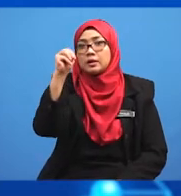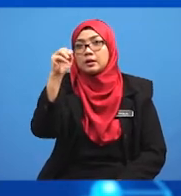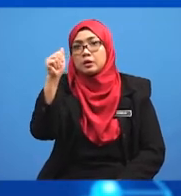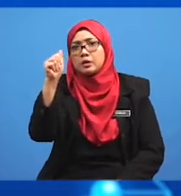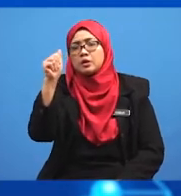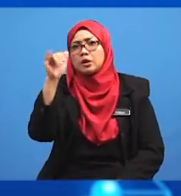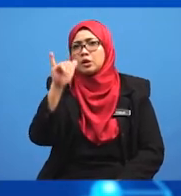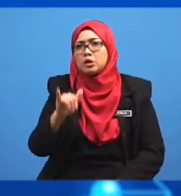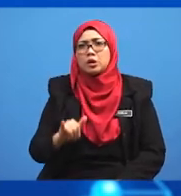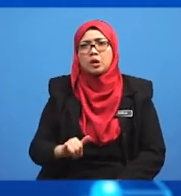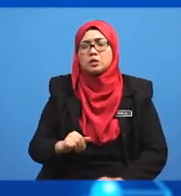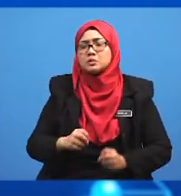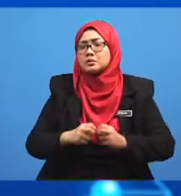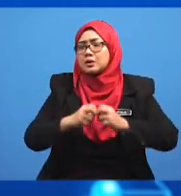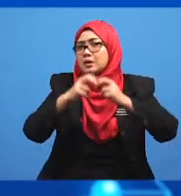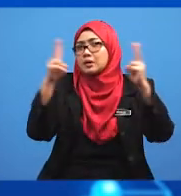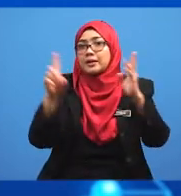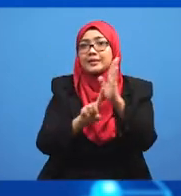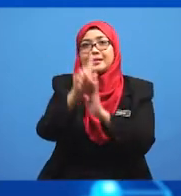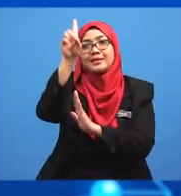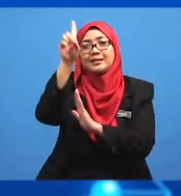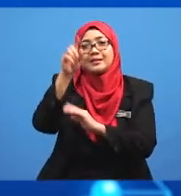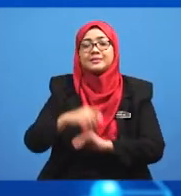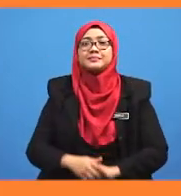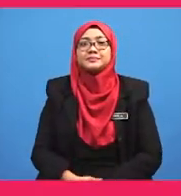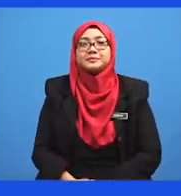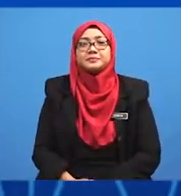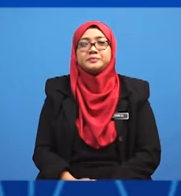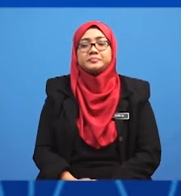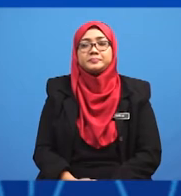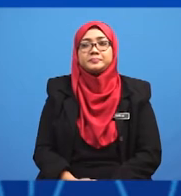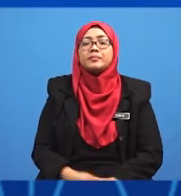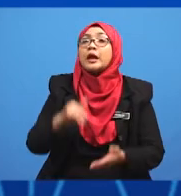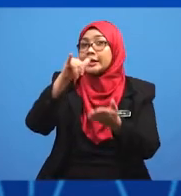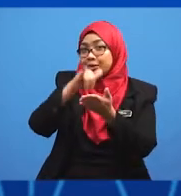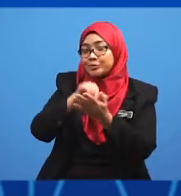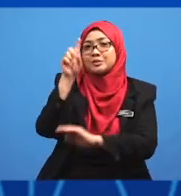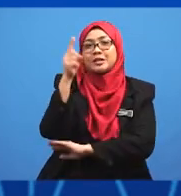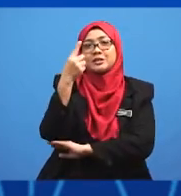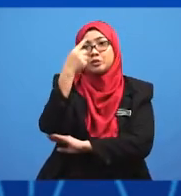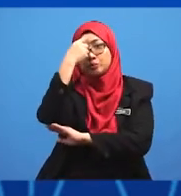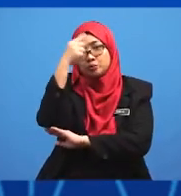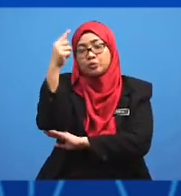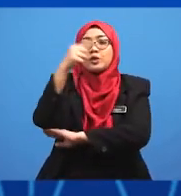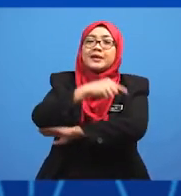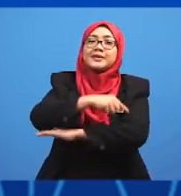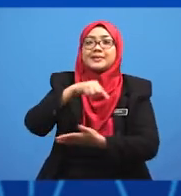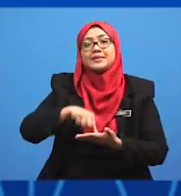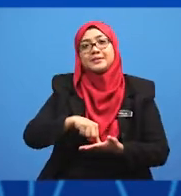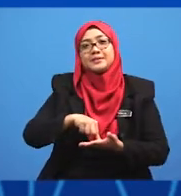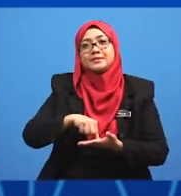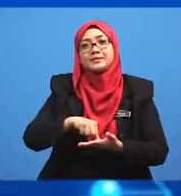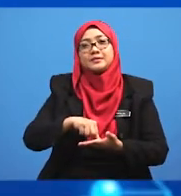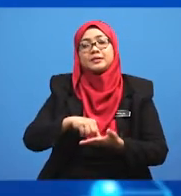adalah yang paling tinggi kuasa penembusannya. Sekian sahaja sesi pembelajaran pada kali